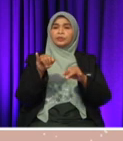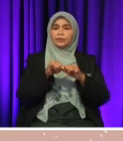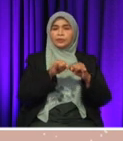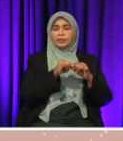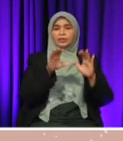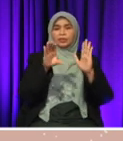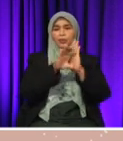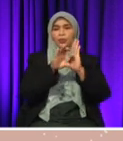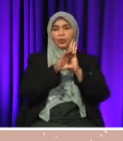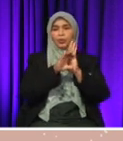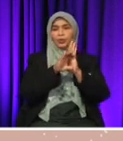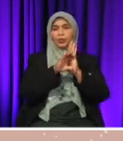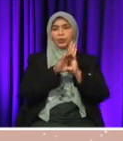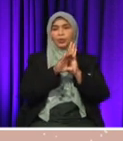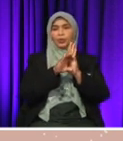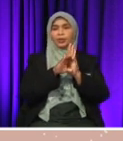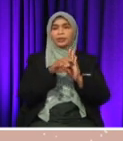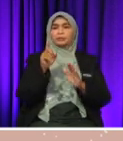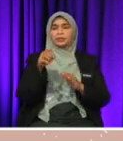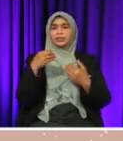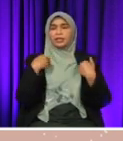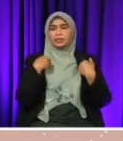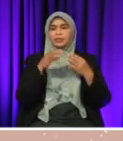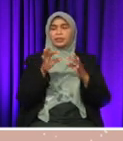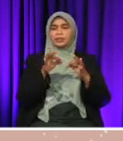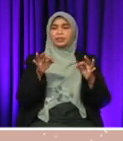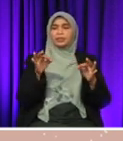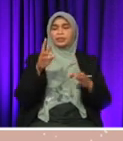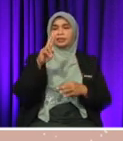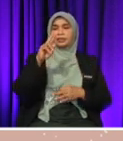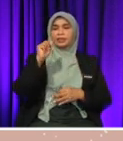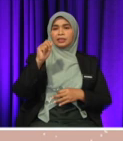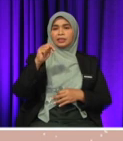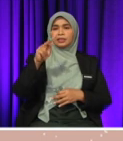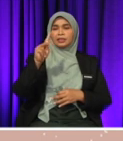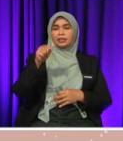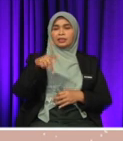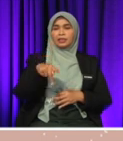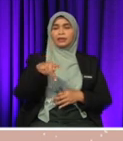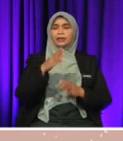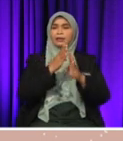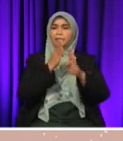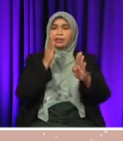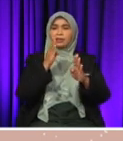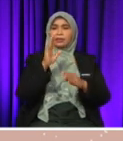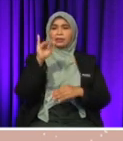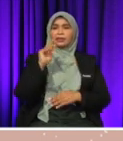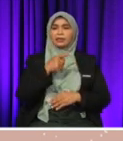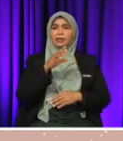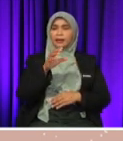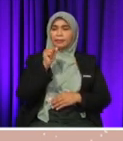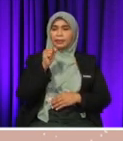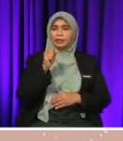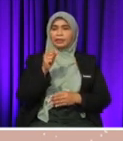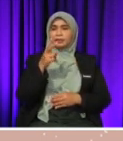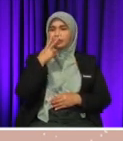beserta contoh mesti ada petikan masih ada rangkap yang kita ambil yang terdapat dalam sajak